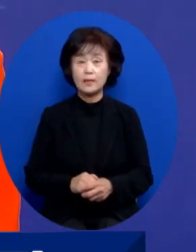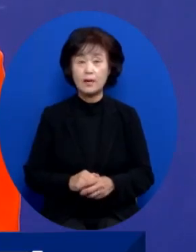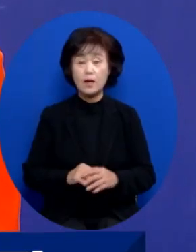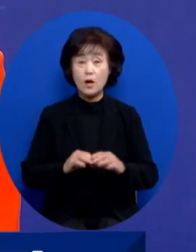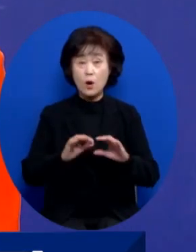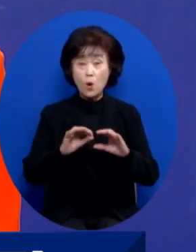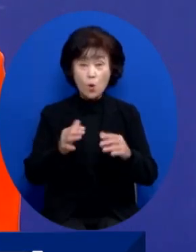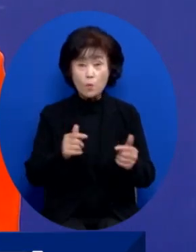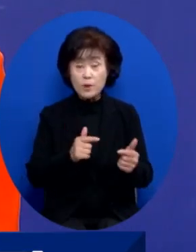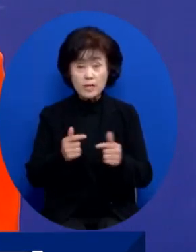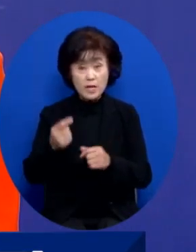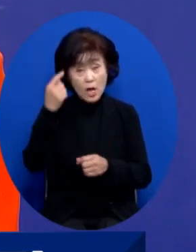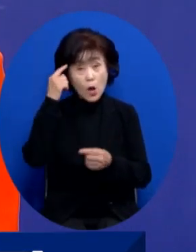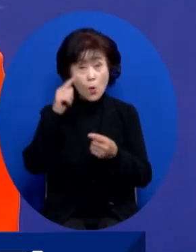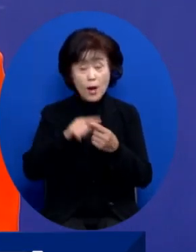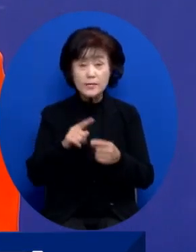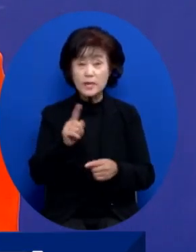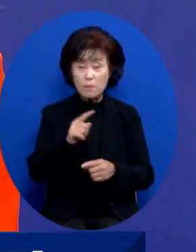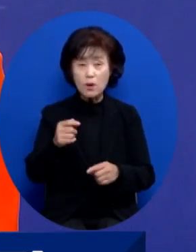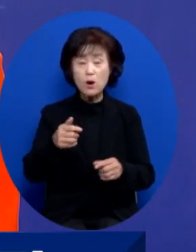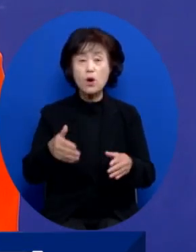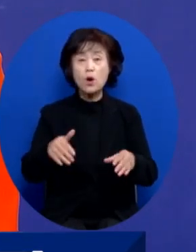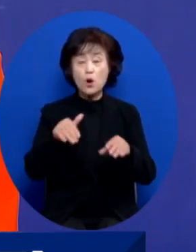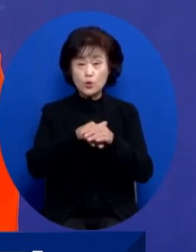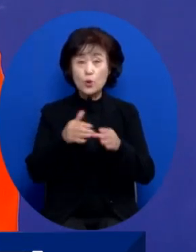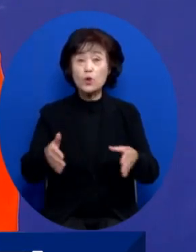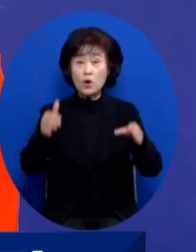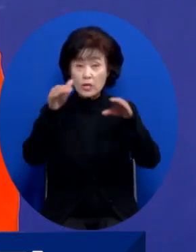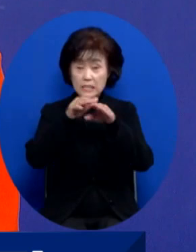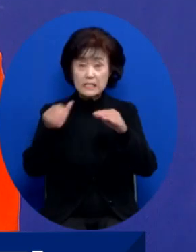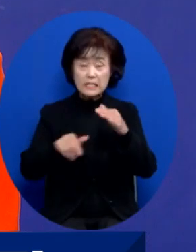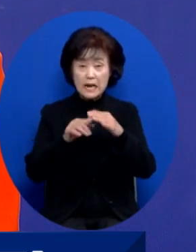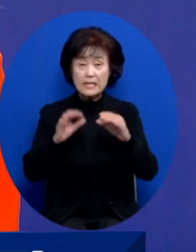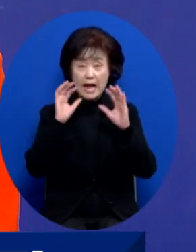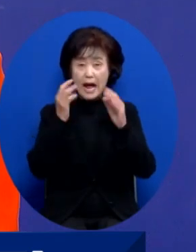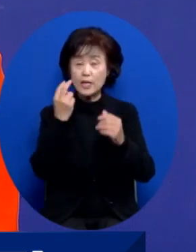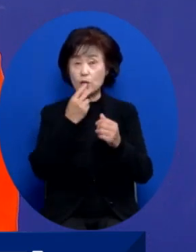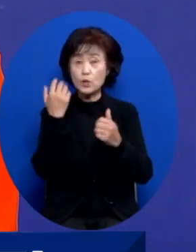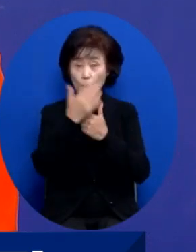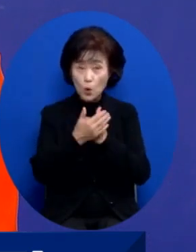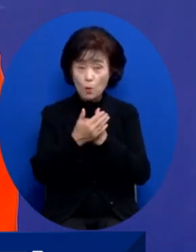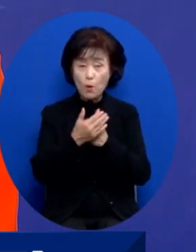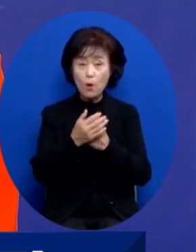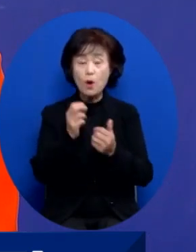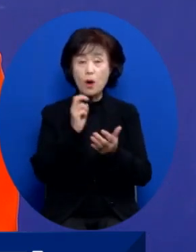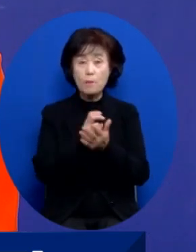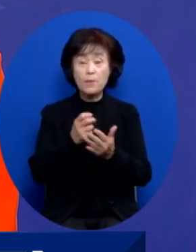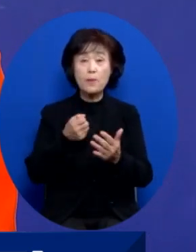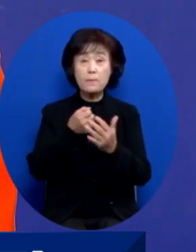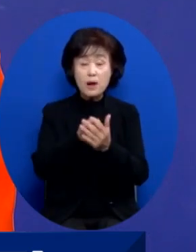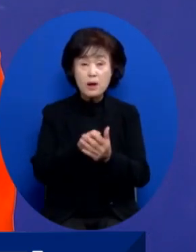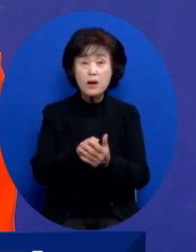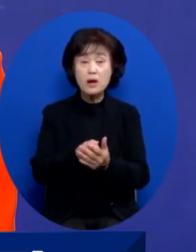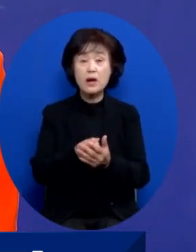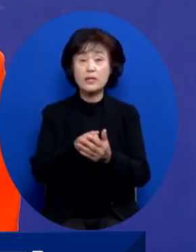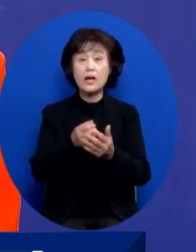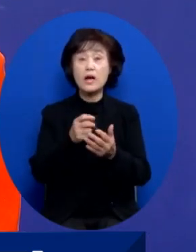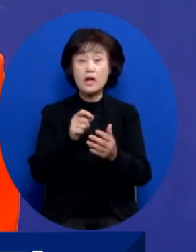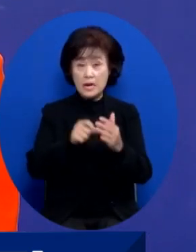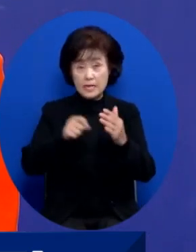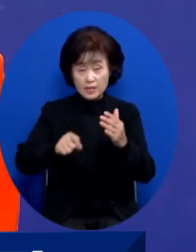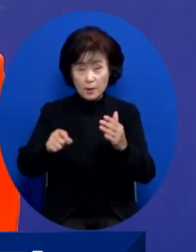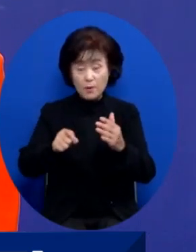국민적 관심을 불러일으키고 있는 종교시설 내 아동돌봄 입법청원 서명운동이 30만 명을 돌파했습니다. 종교계에